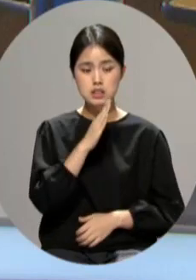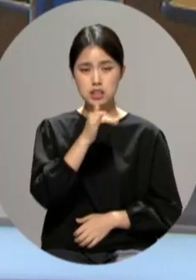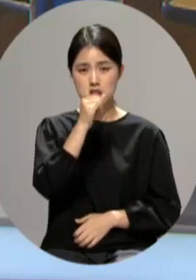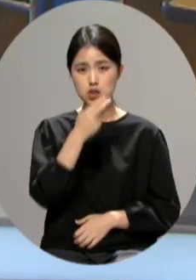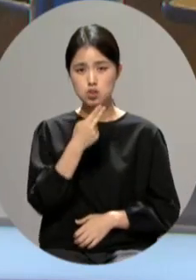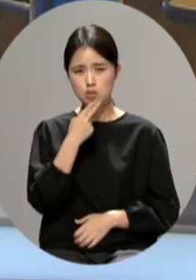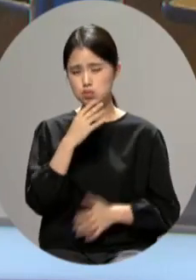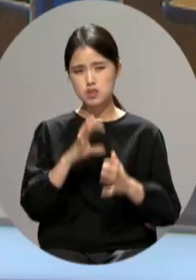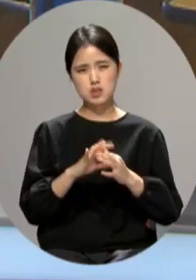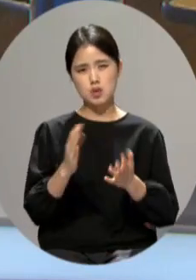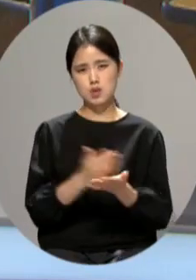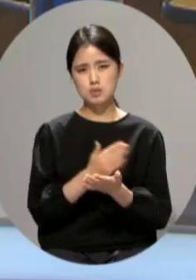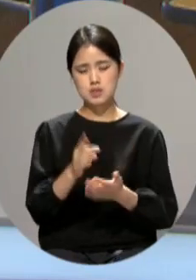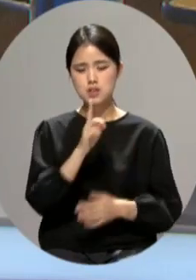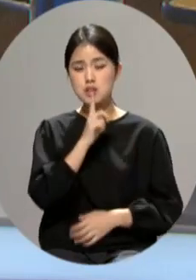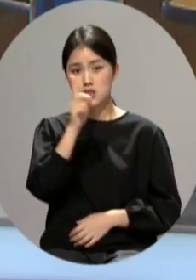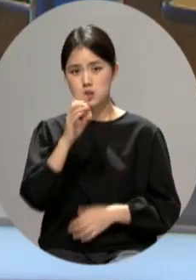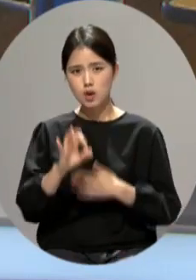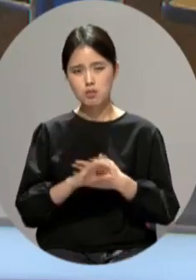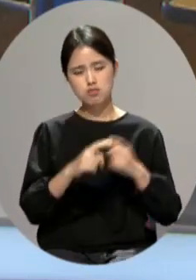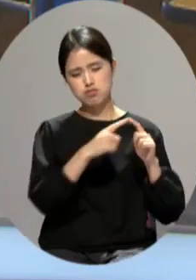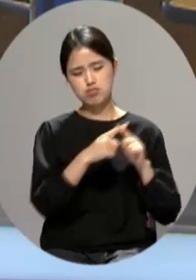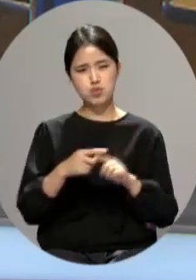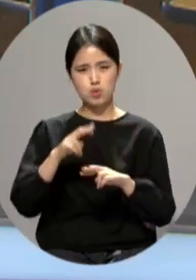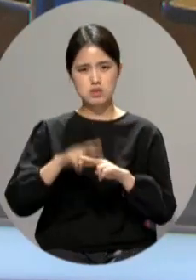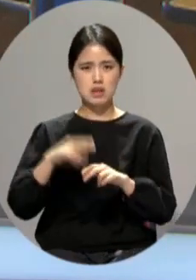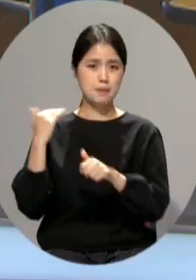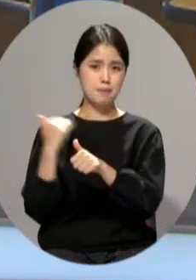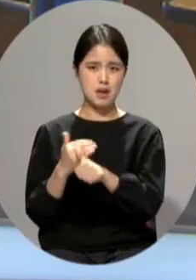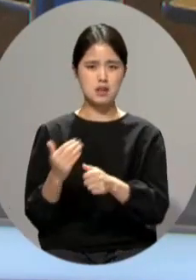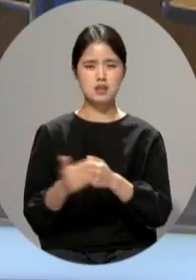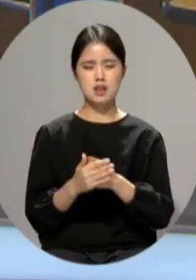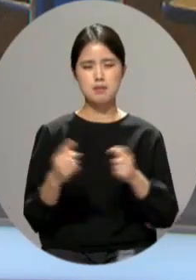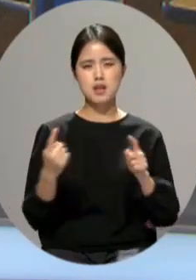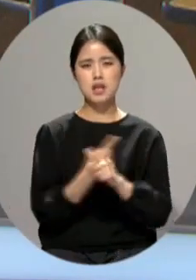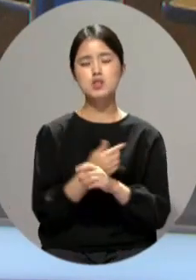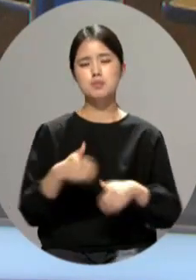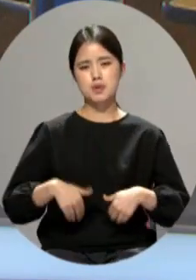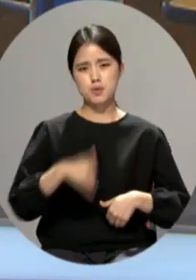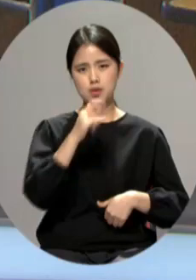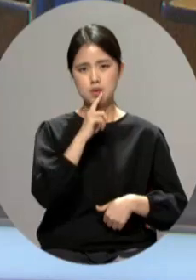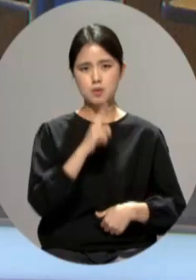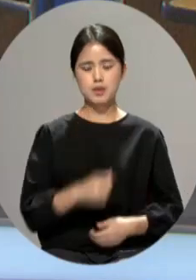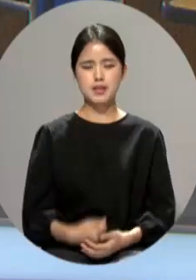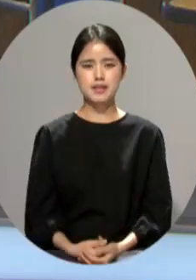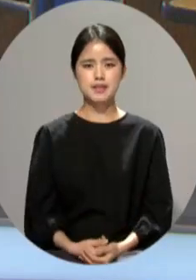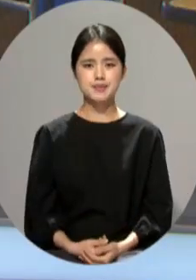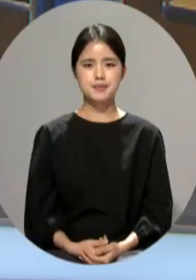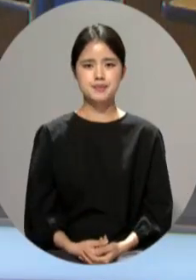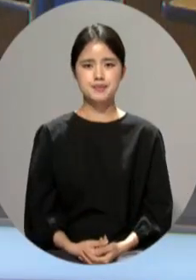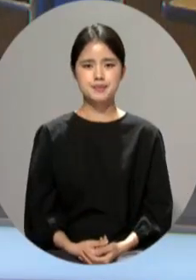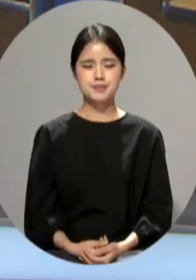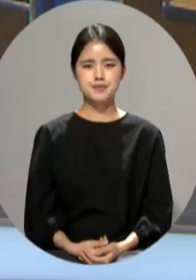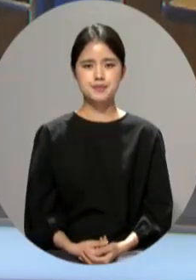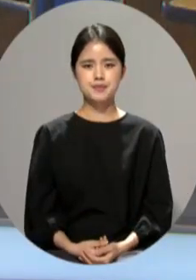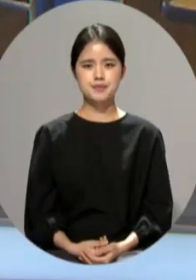관계없이 신고만으로도 직위 해제를 당할 수 있어 개선 요구가 일고 있습니다. 보도에 이창익 기자입니다.